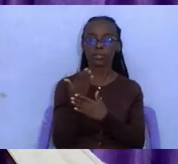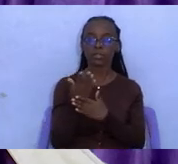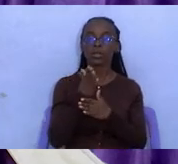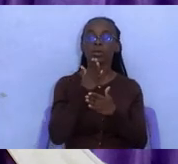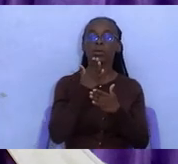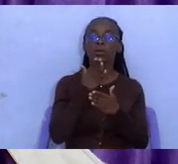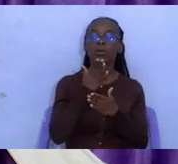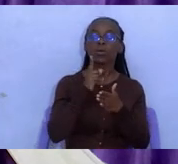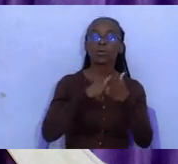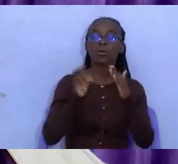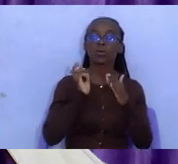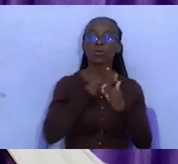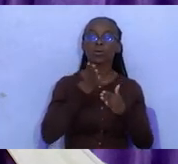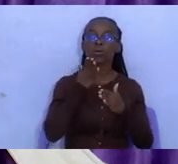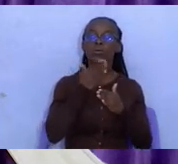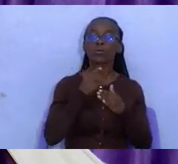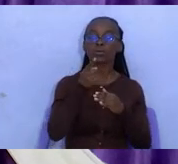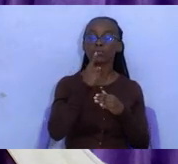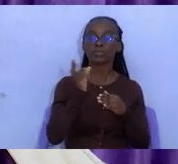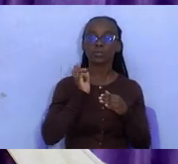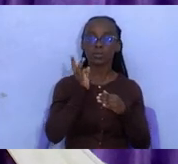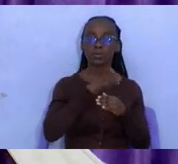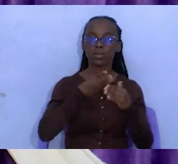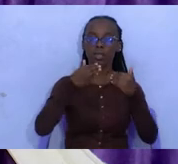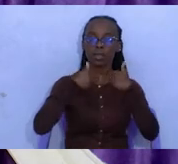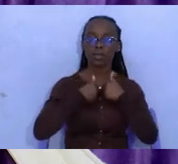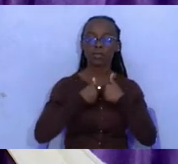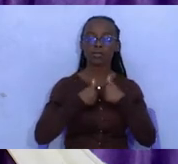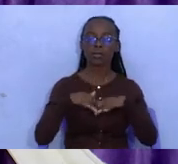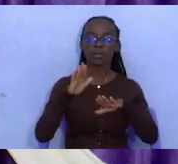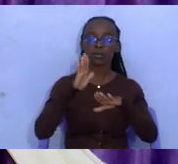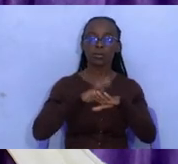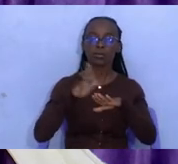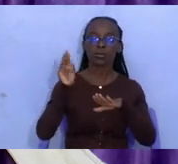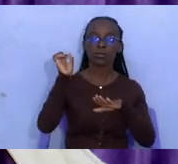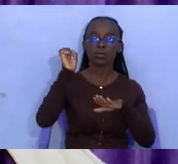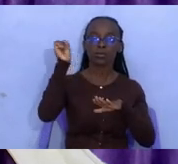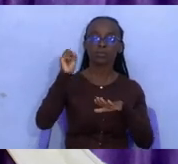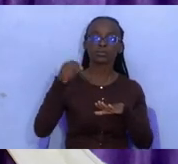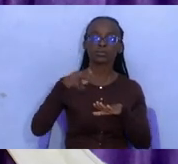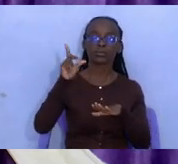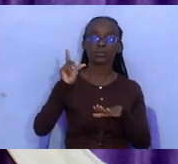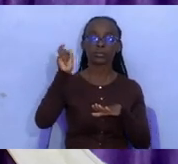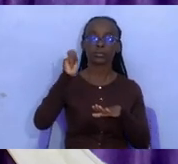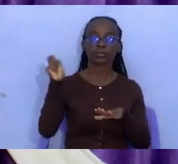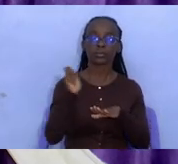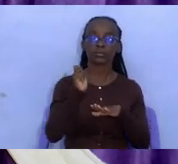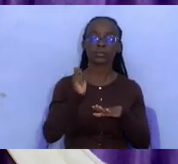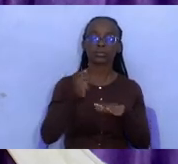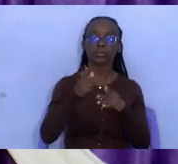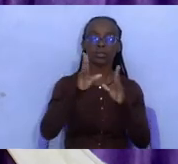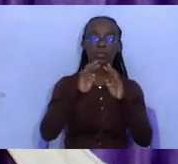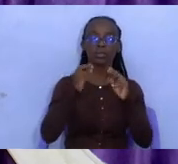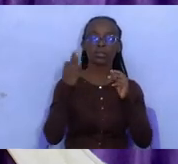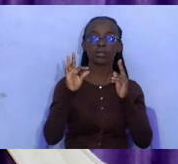na results au matokeo yanayostahili. Alijitia nia ya kumtafuta Mungu,